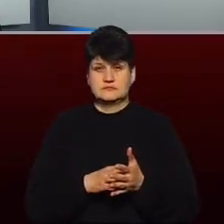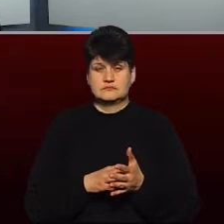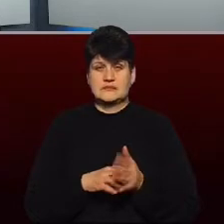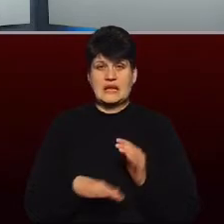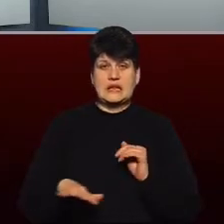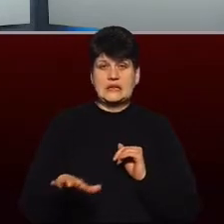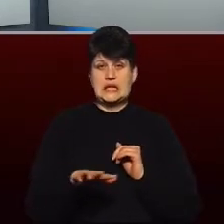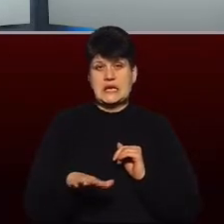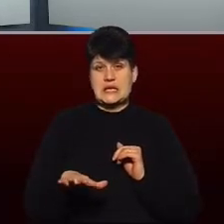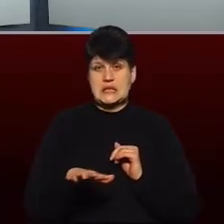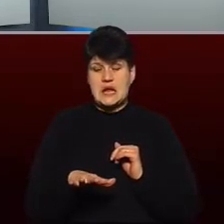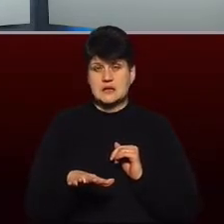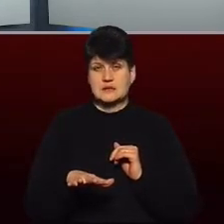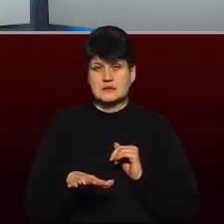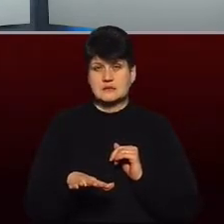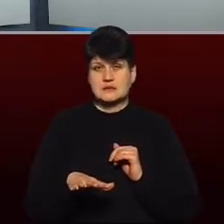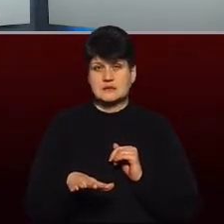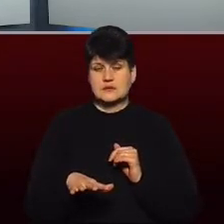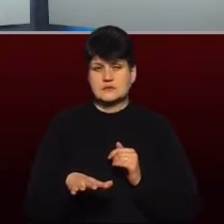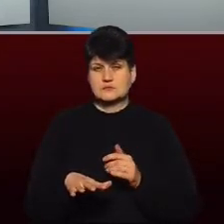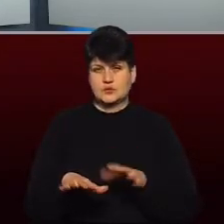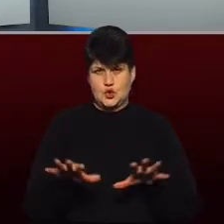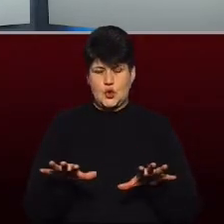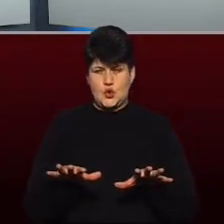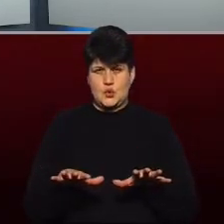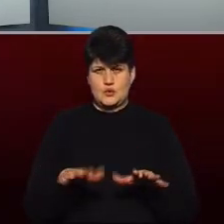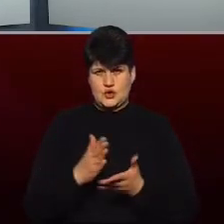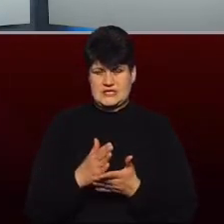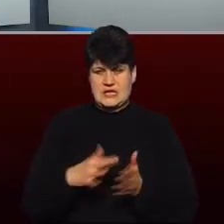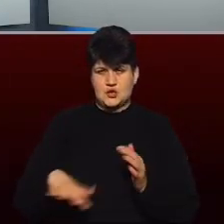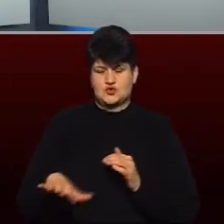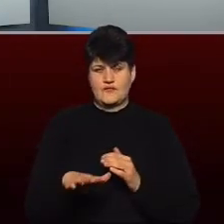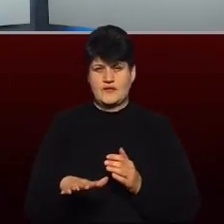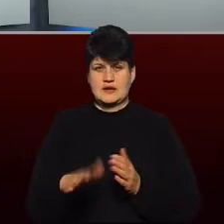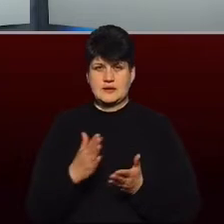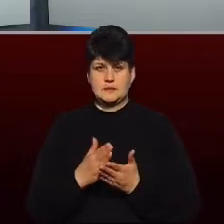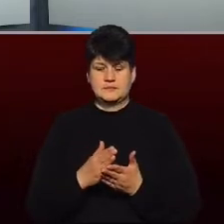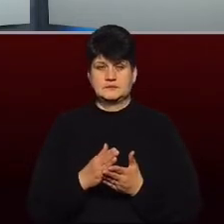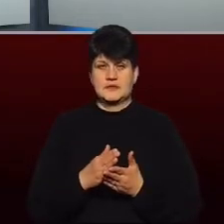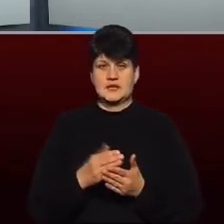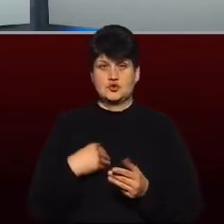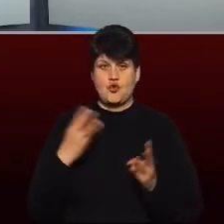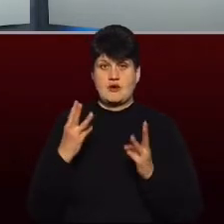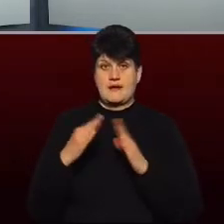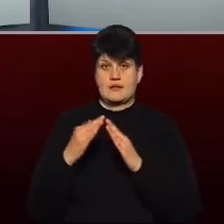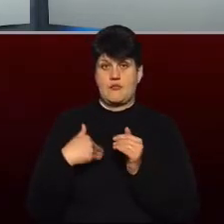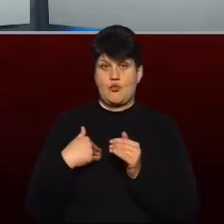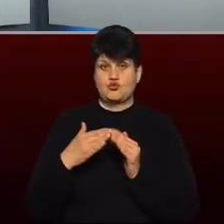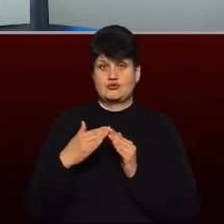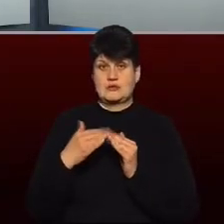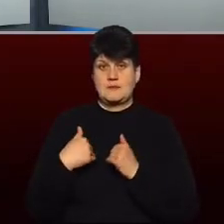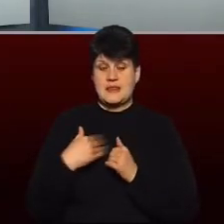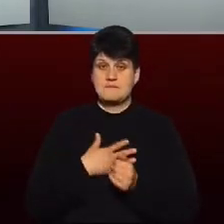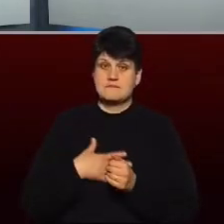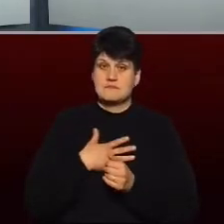територіальне розташування, так, воно грає, ну, якщо горить хата у мого сусіда, це мене більше турбує, бо це